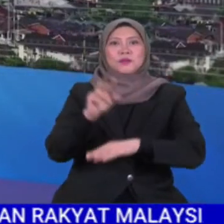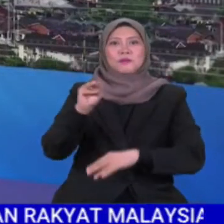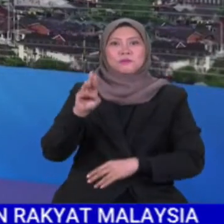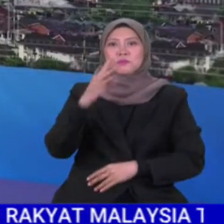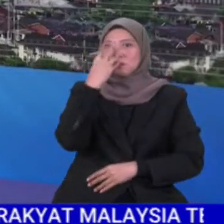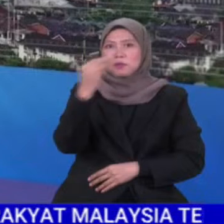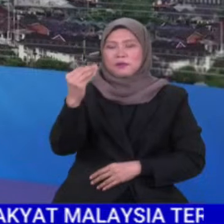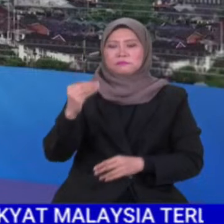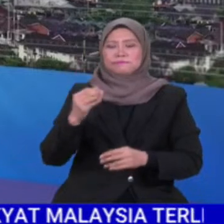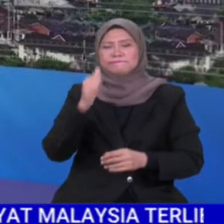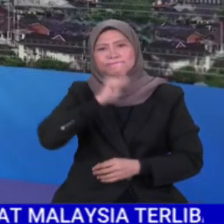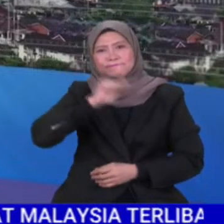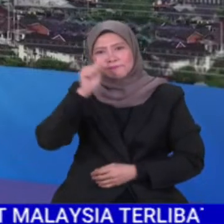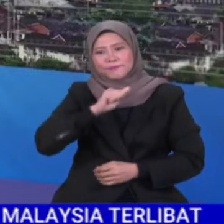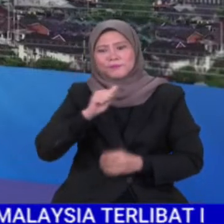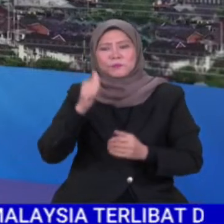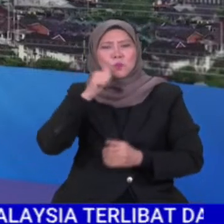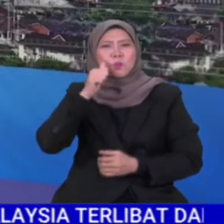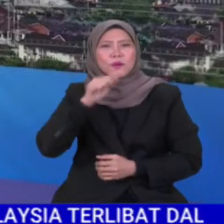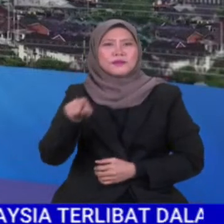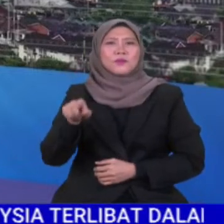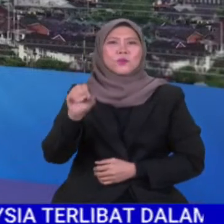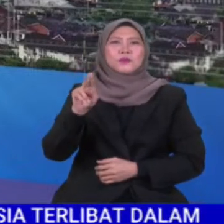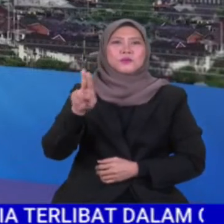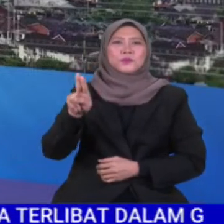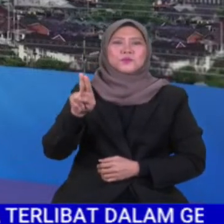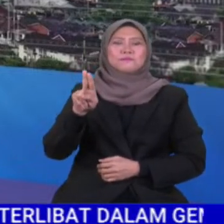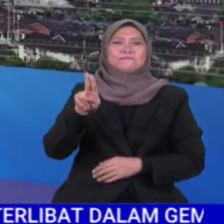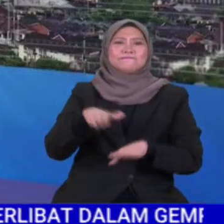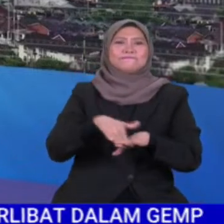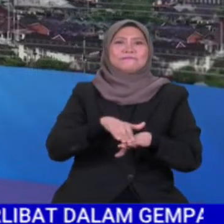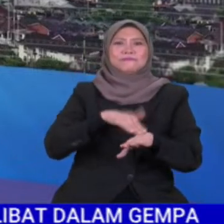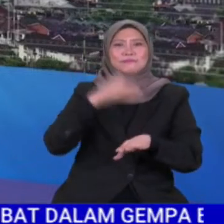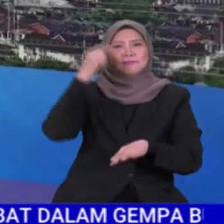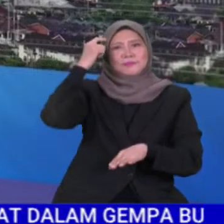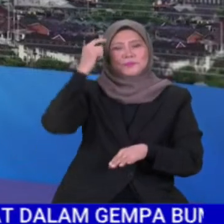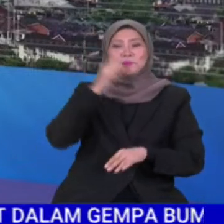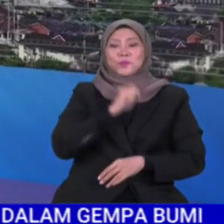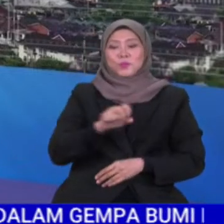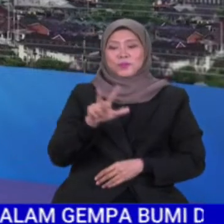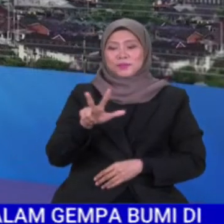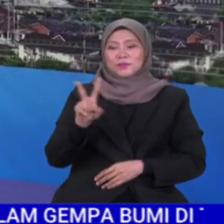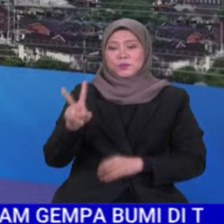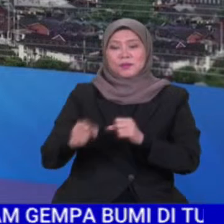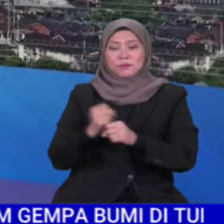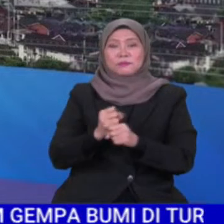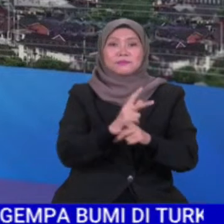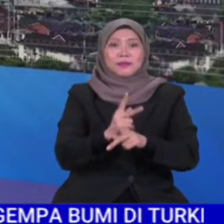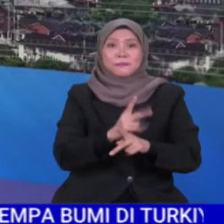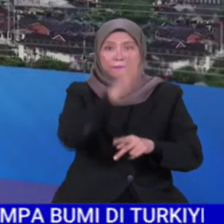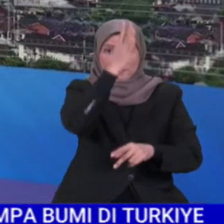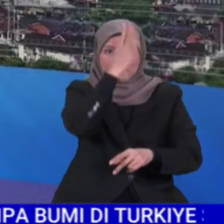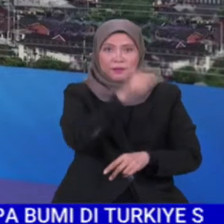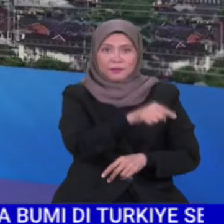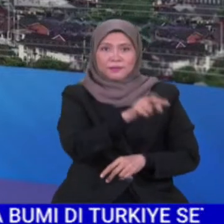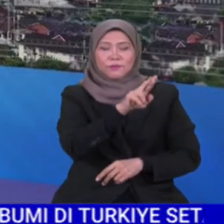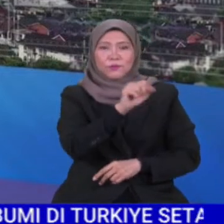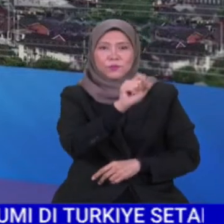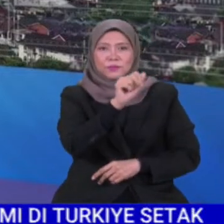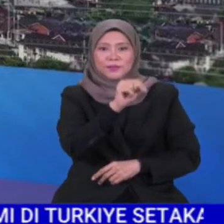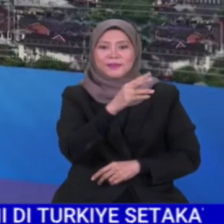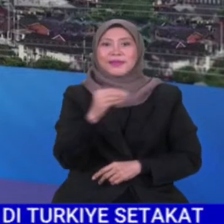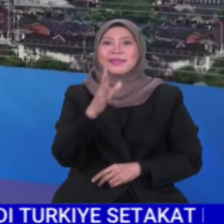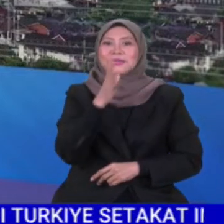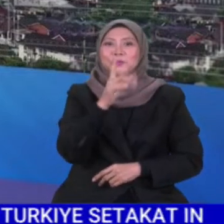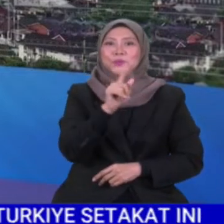tabah menjaga anak perempuan yang berstatus OKU lembam sejak lahir. Nur Solehah, 32 tahun, dijaga bapanya, Muslan Alang, dan